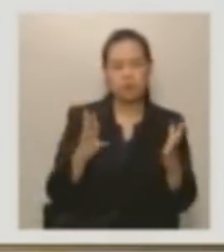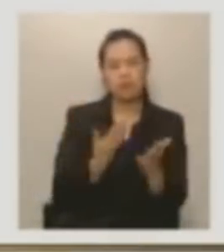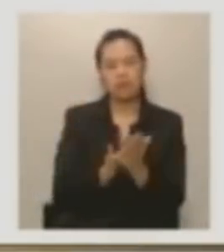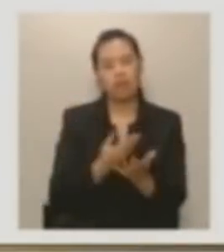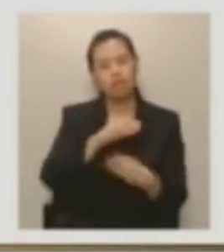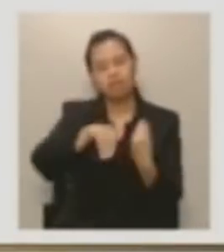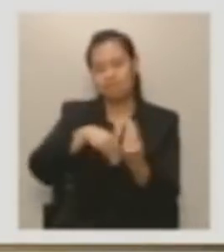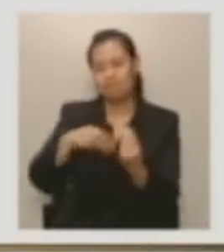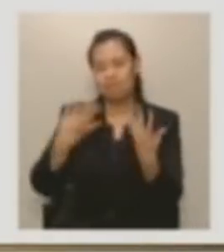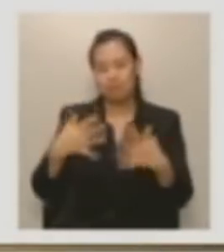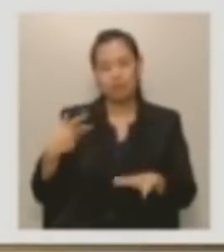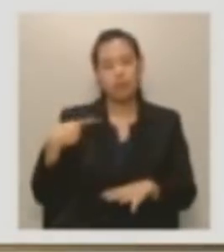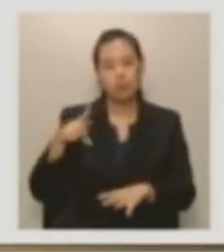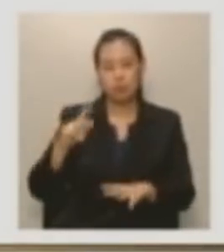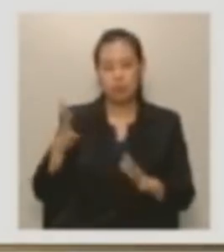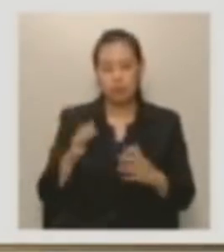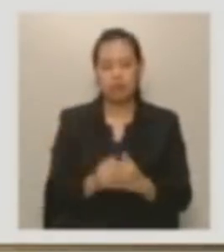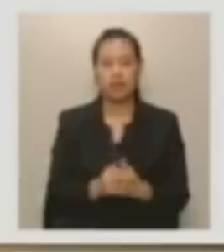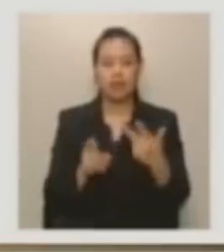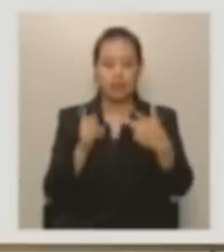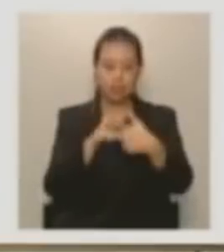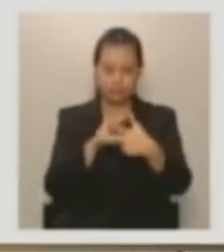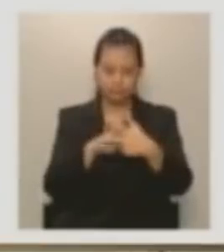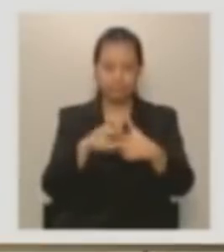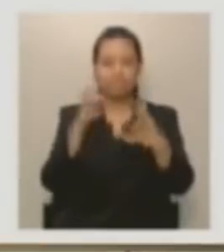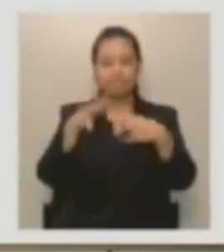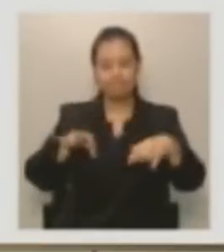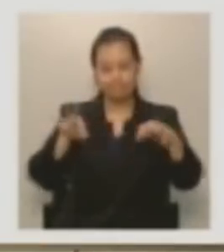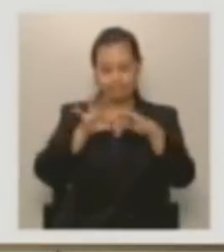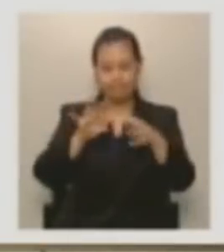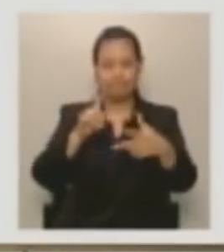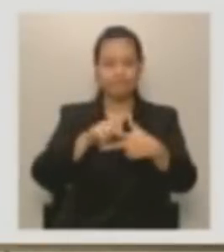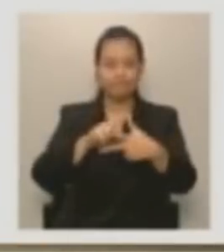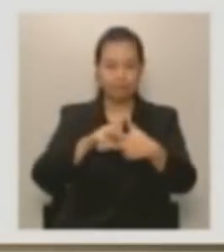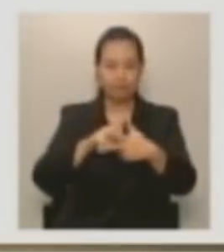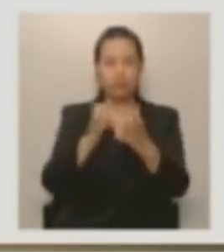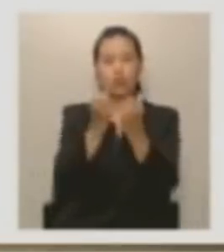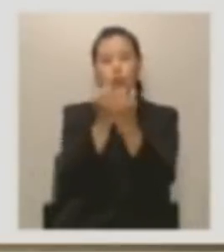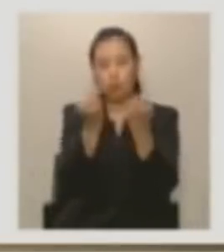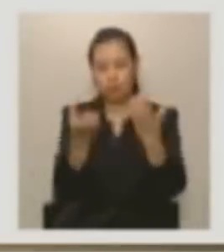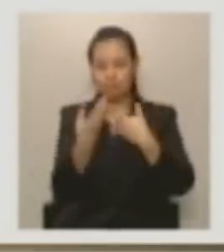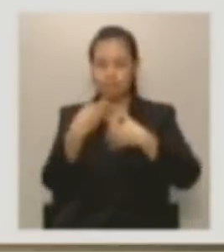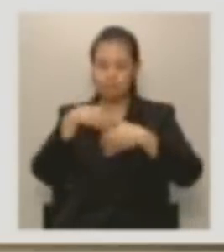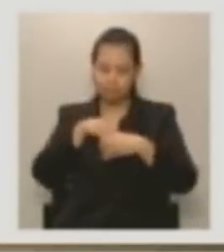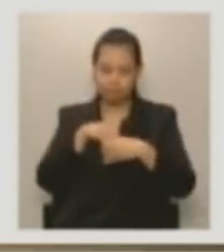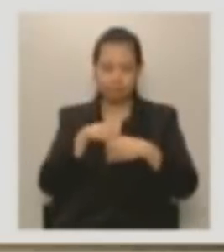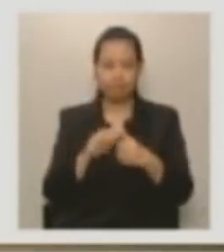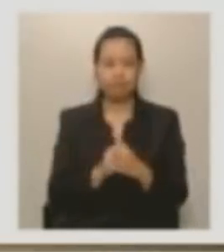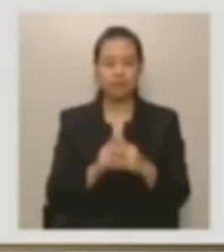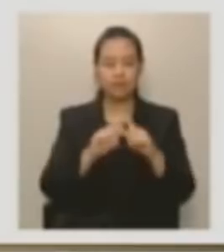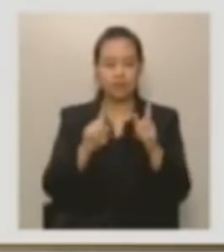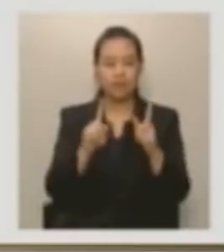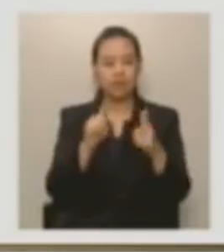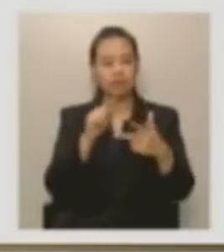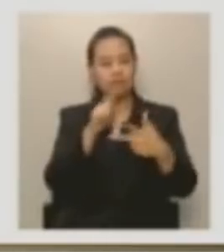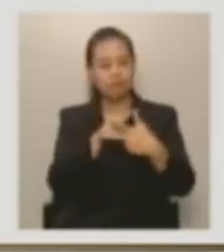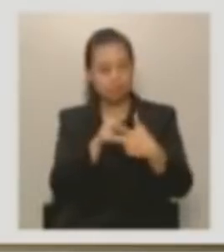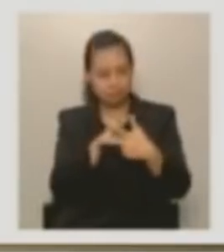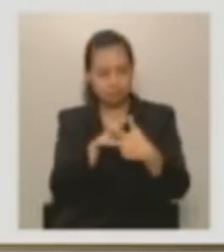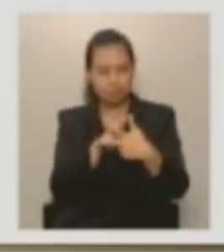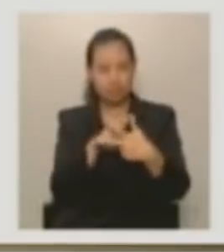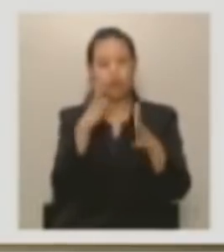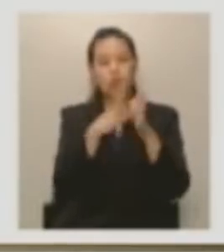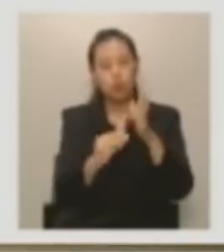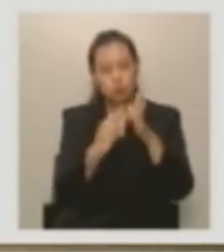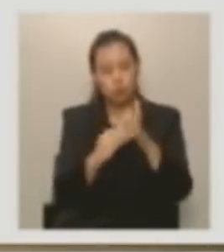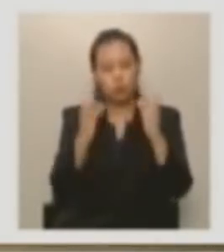คะคุณธรรมเป็นสิ่งจำเป็นค่ะจริยธรรมเป็นสิ่งจำเป็นค่ะคำถามคือเราจำเป็นที่จะต้องทำเรื่องนี้ผ่านการอบรมและพา